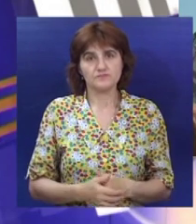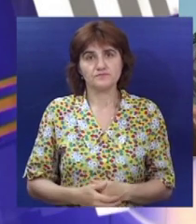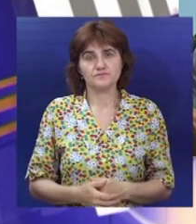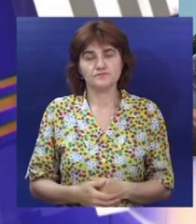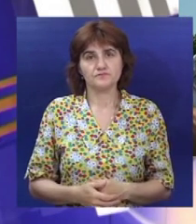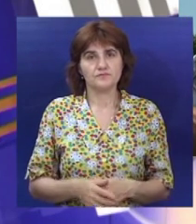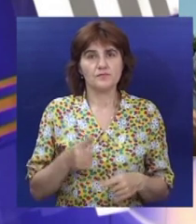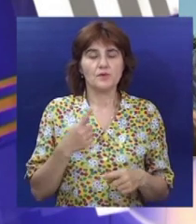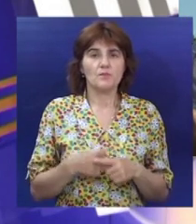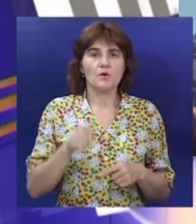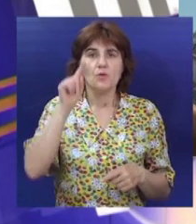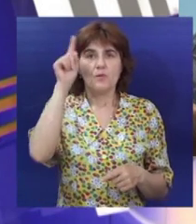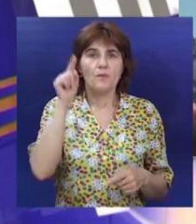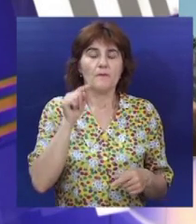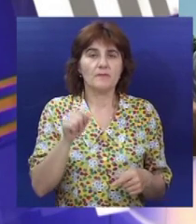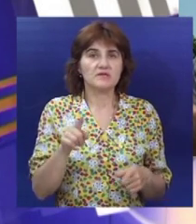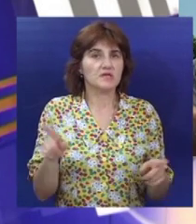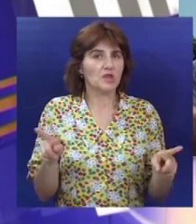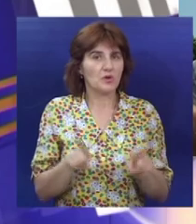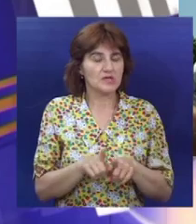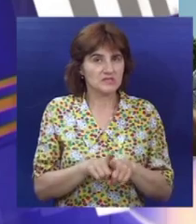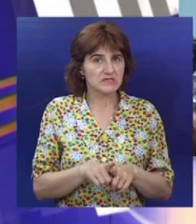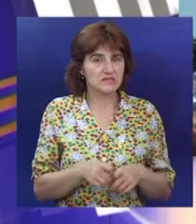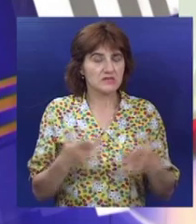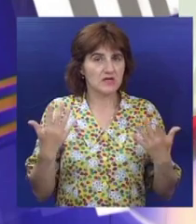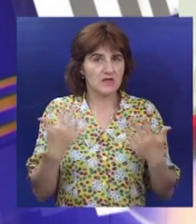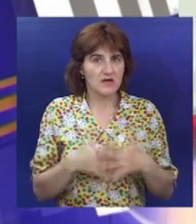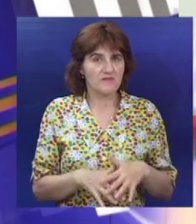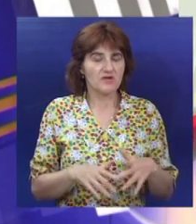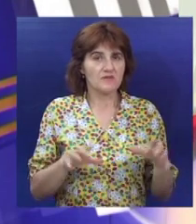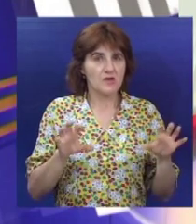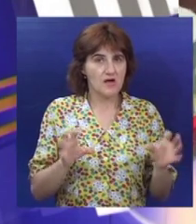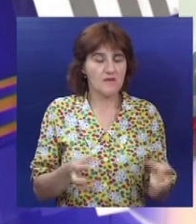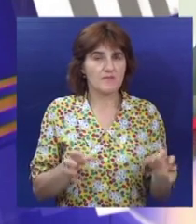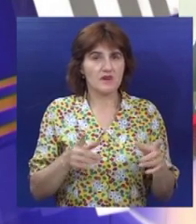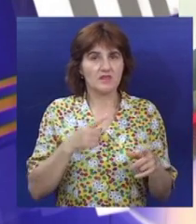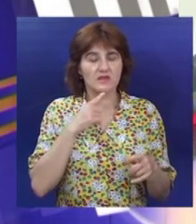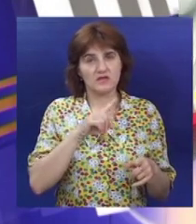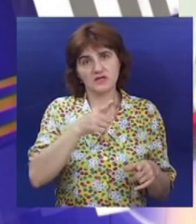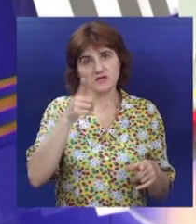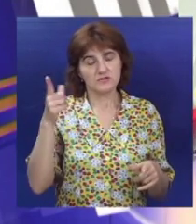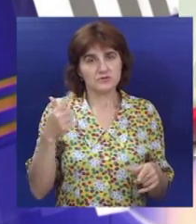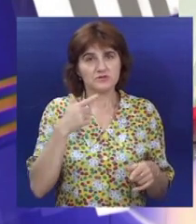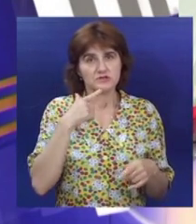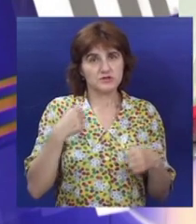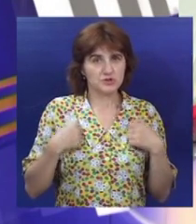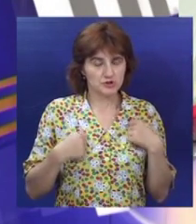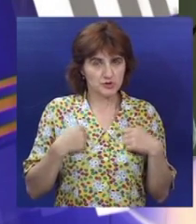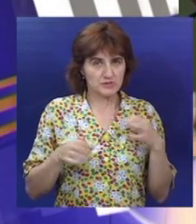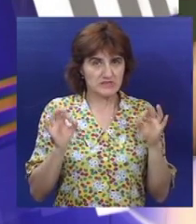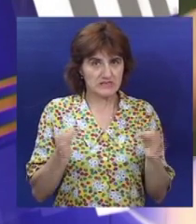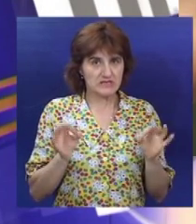jezeru. Budući da je u pitanju uređaj istih performansi, kakav za merenje koriste i u Zavodu za javno zdravlje i